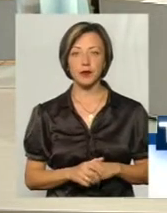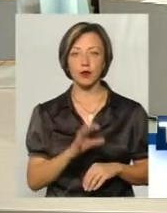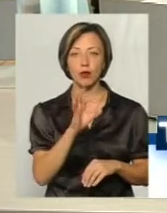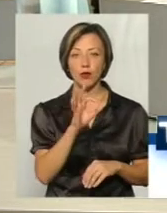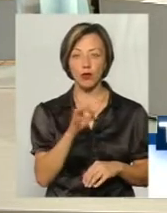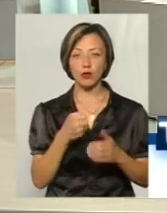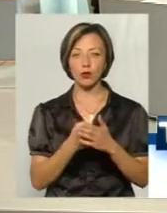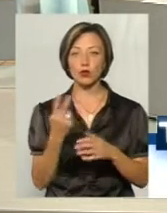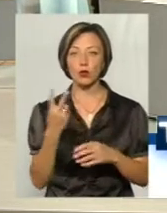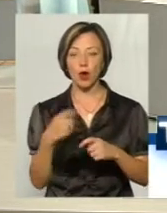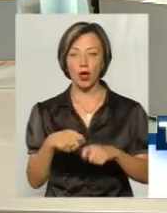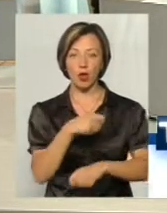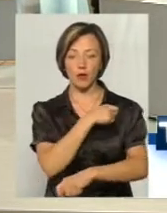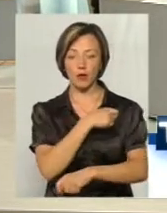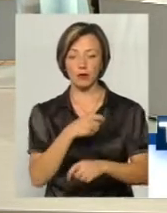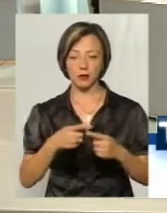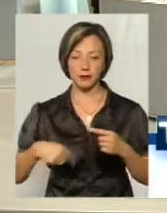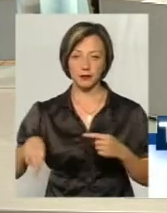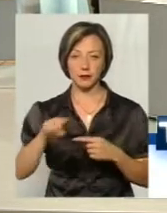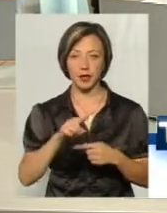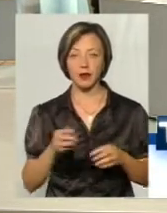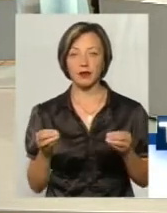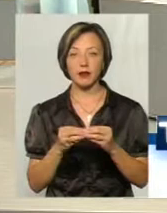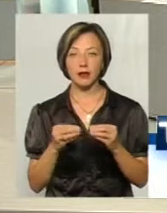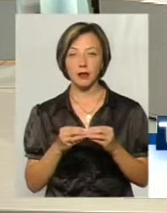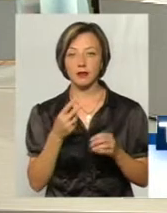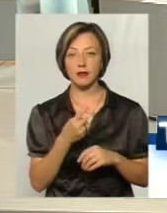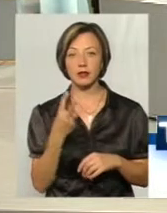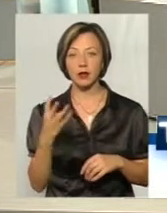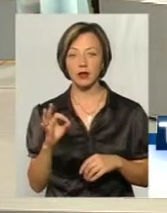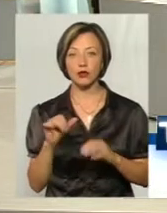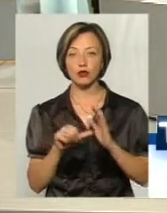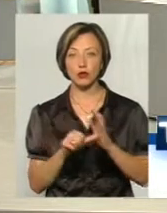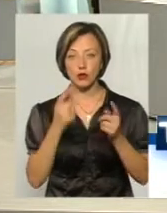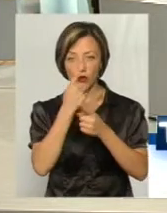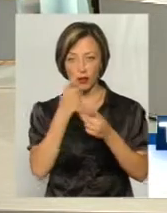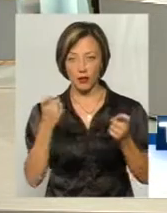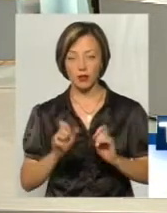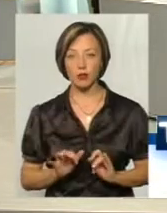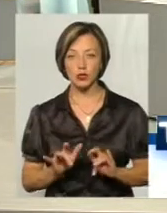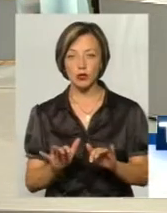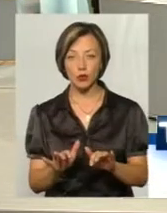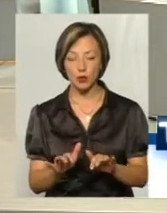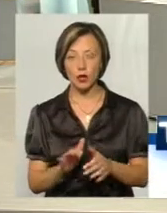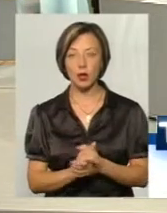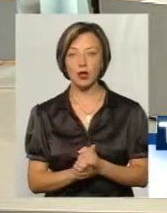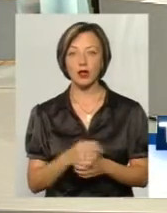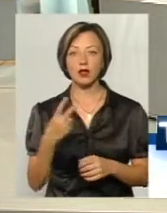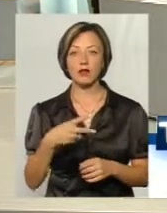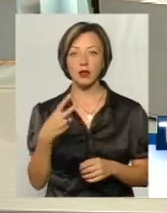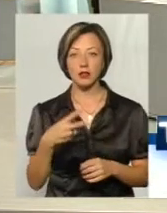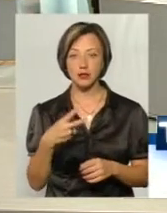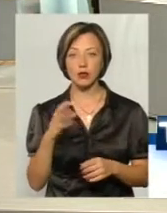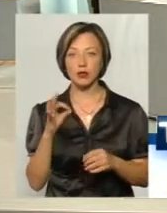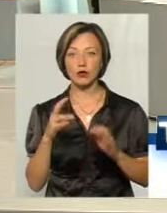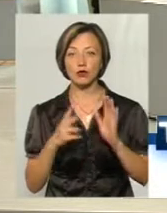кілометра до другого кілометра. То ж саме, 23.06 об'явлена процедура, значить,